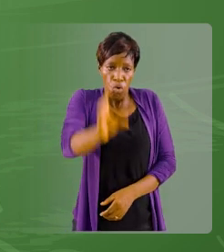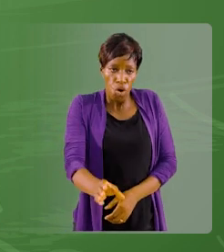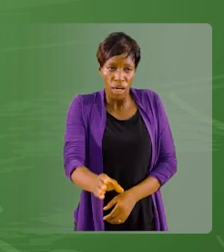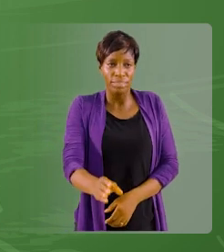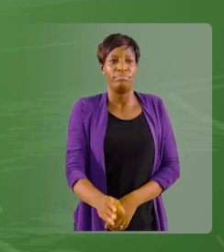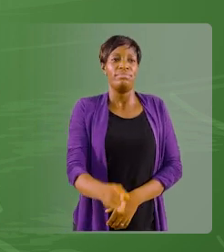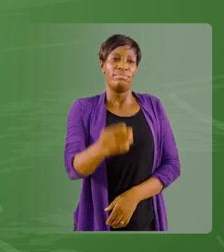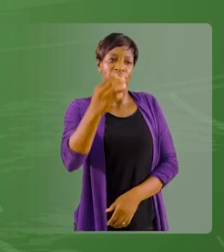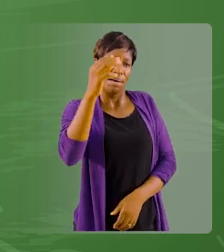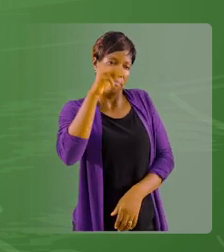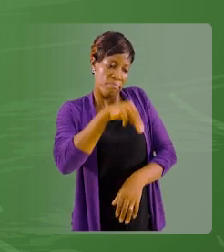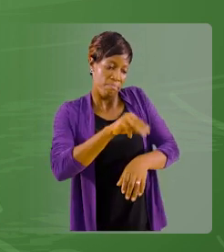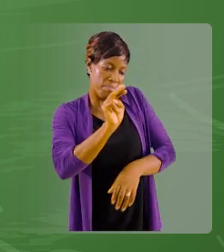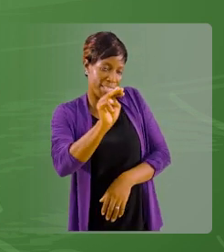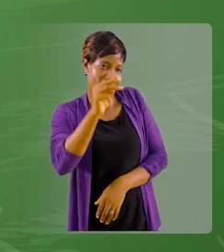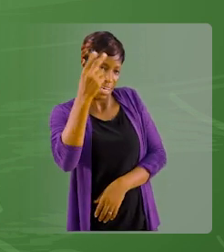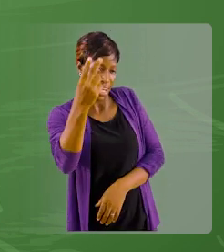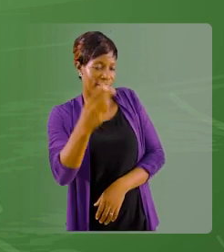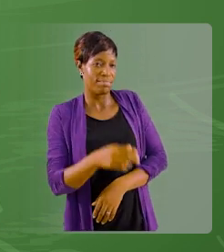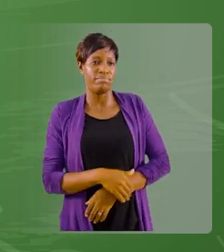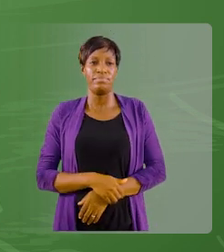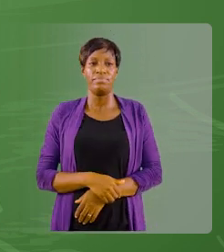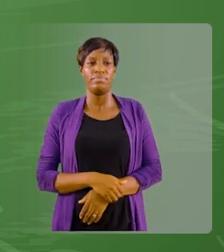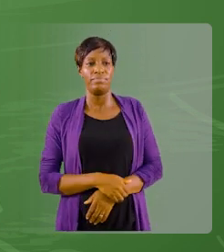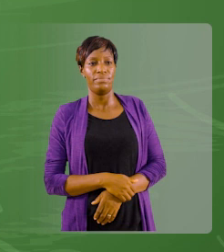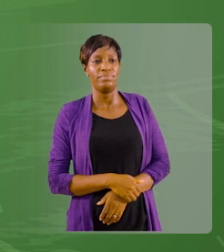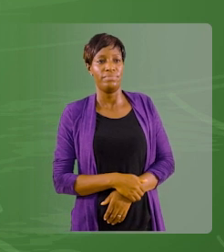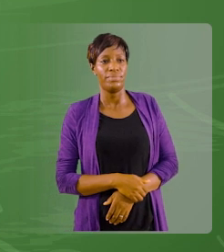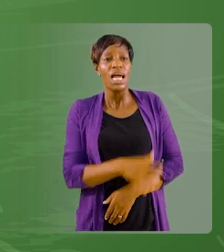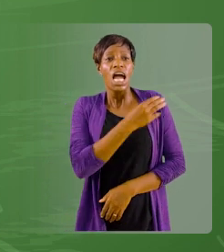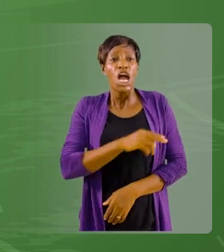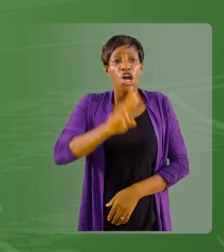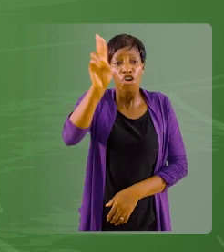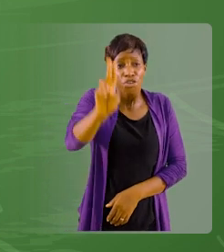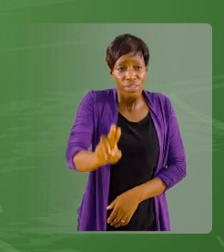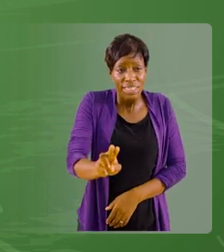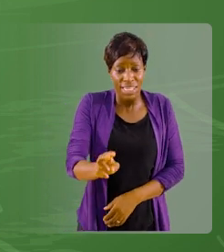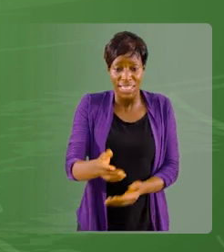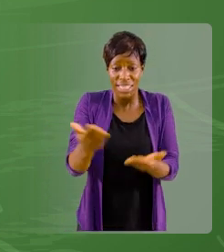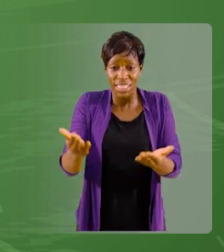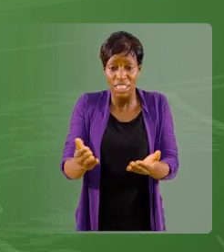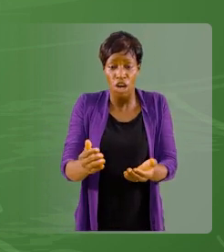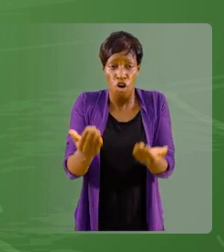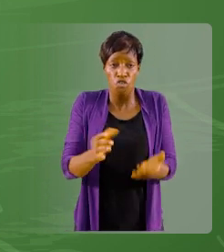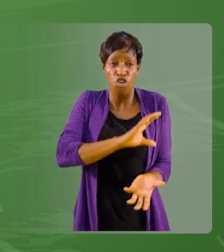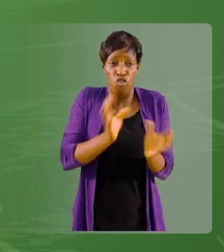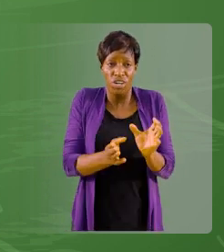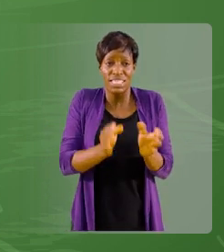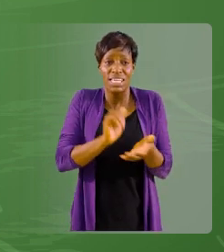Les 36 mètres sont dans la colonne des mètres carrés. Et l'unité demandée est le décimètre